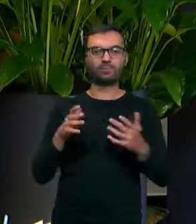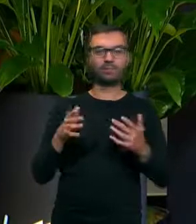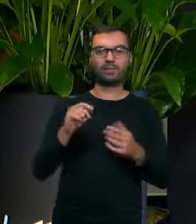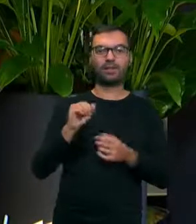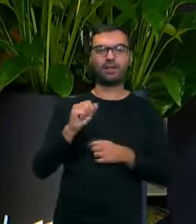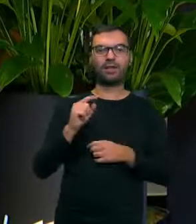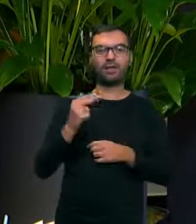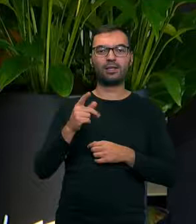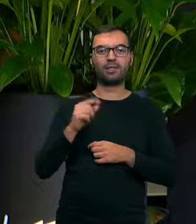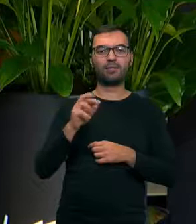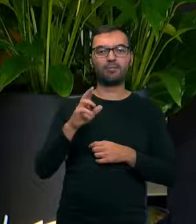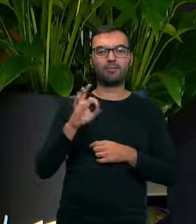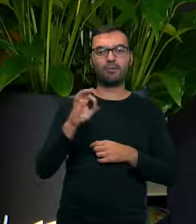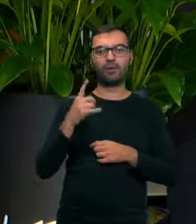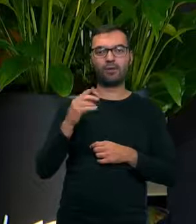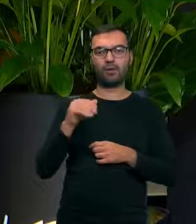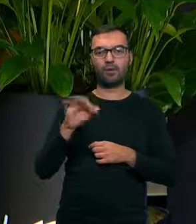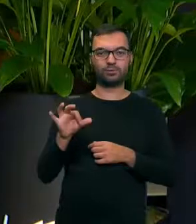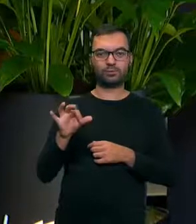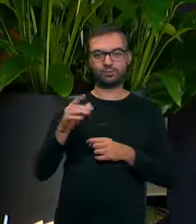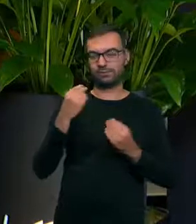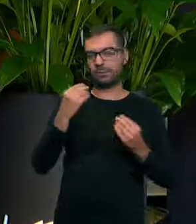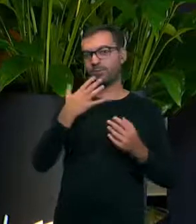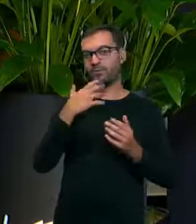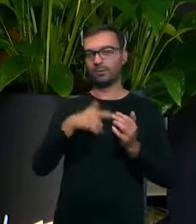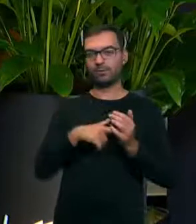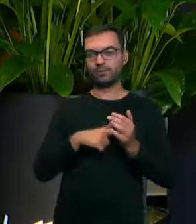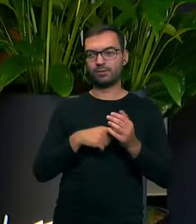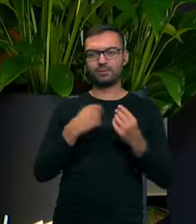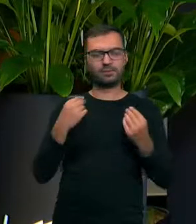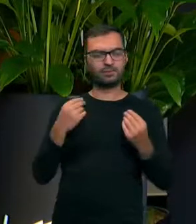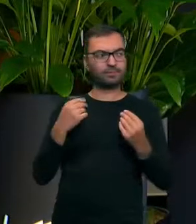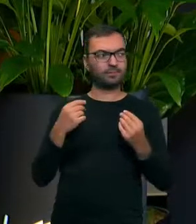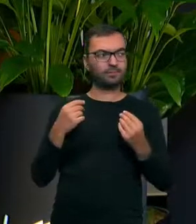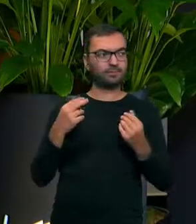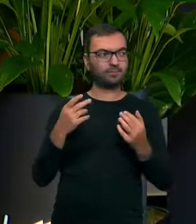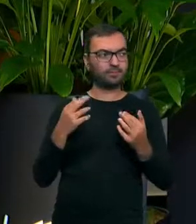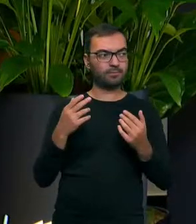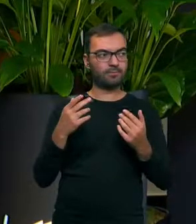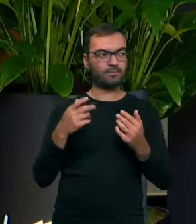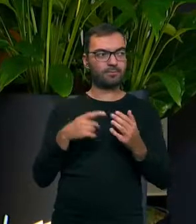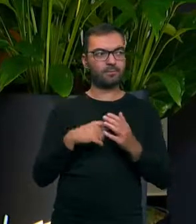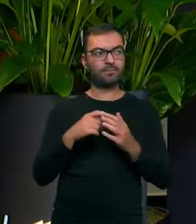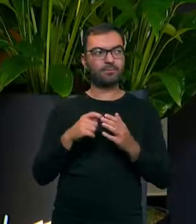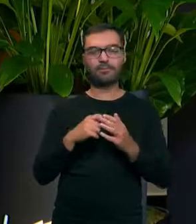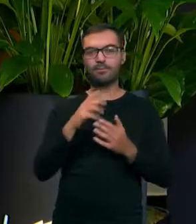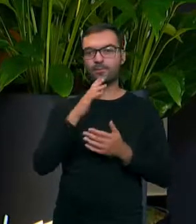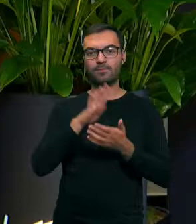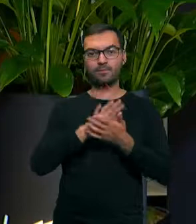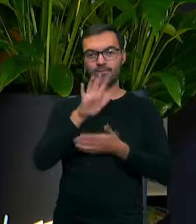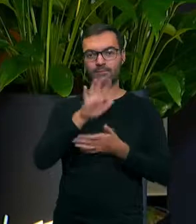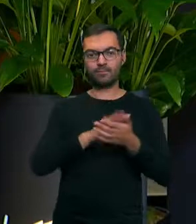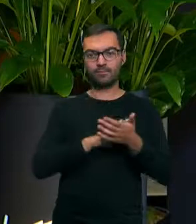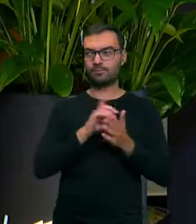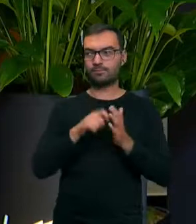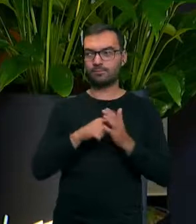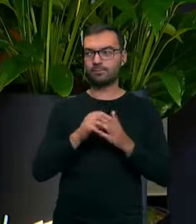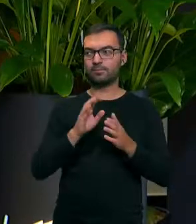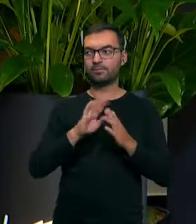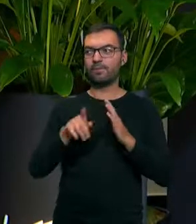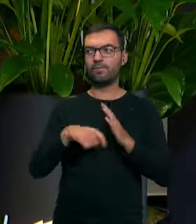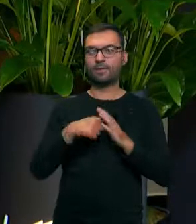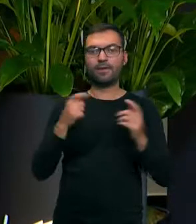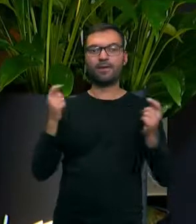to Adriana Prodeus pięknie ujęła w znakomitej zresztą, bardzo chwalącej film recenzji po